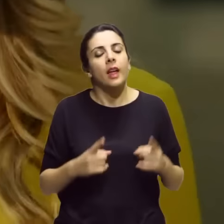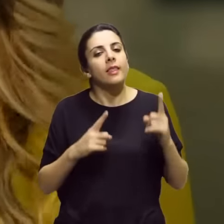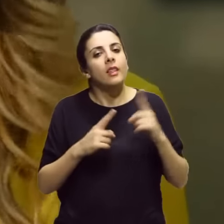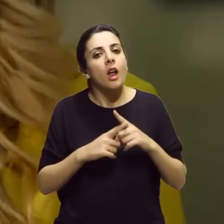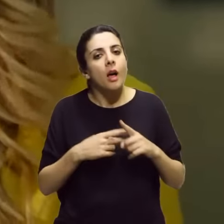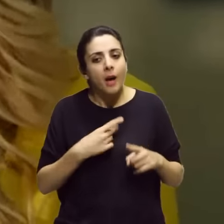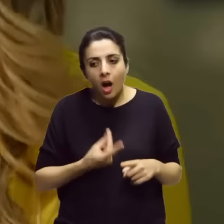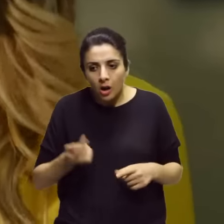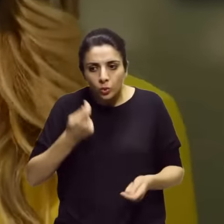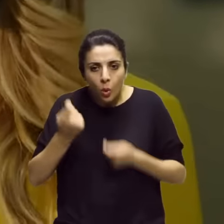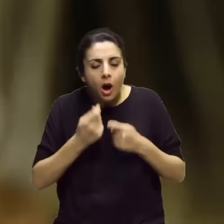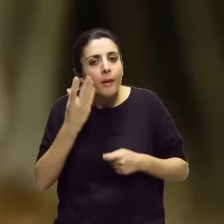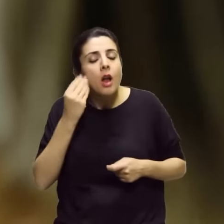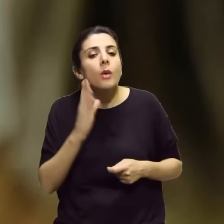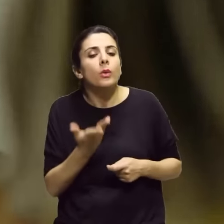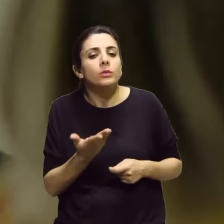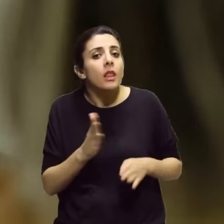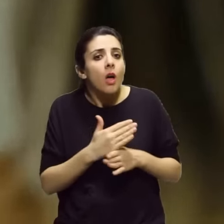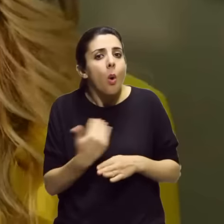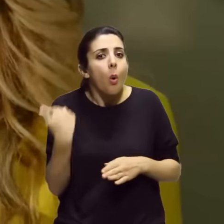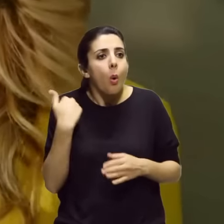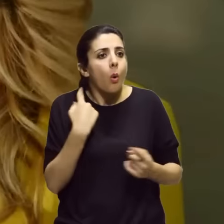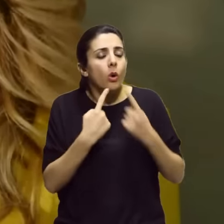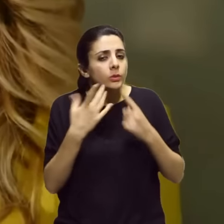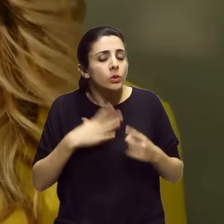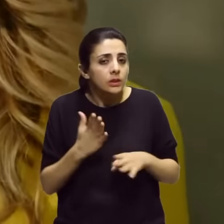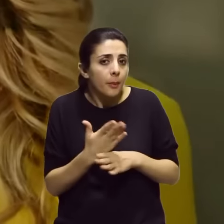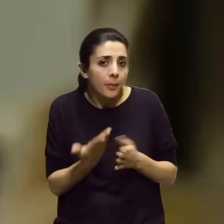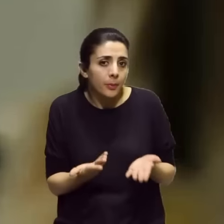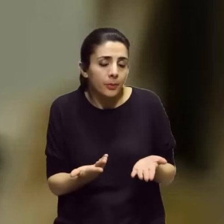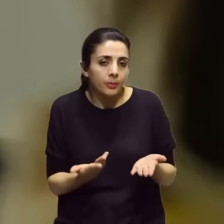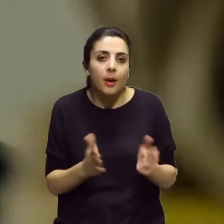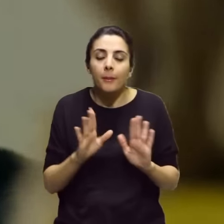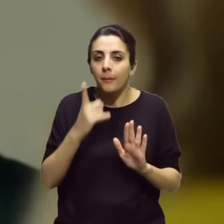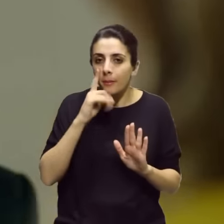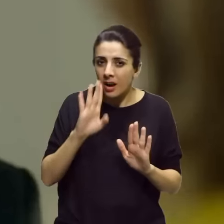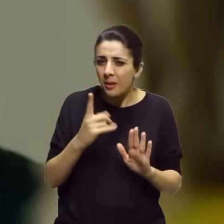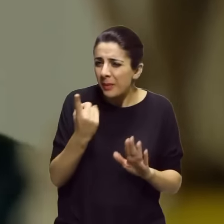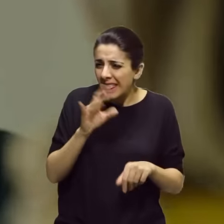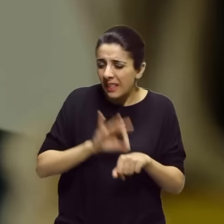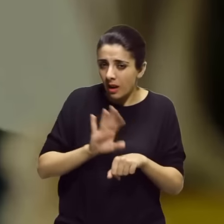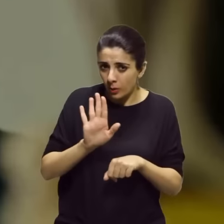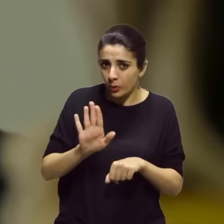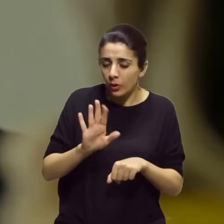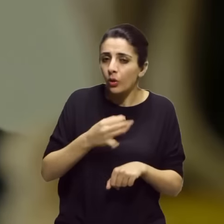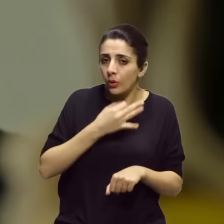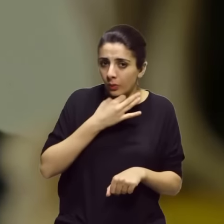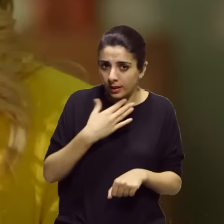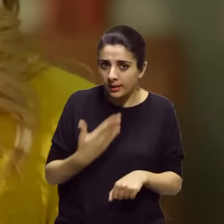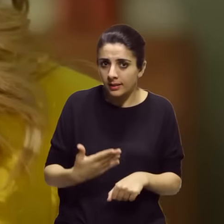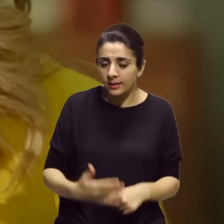Tarık, senden kaçmaya çalışıyorum. Niye anlamıyorsun? Niye ısrarla konuşmak istiyorsun? Bak, dur. Sadece bir dakika.